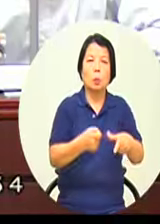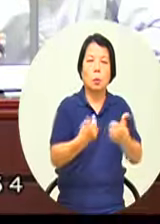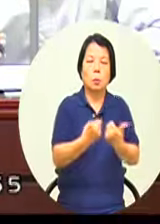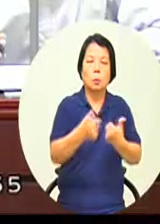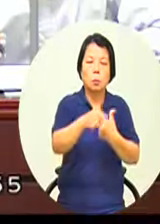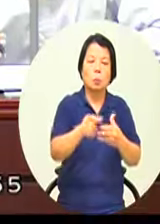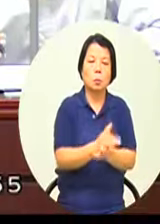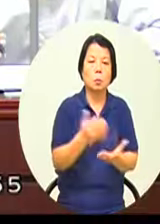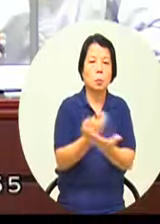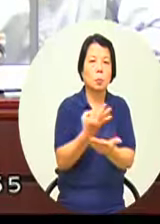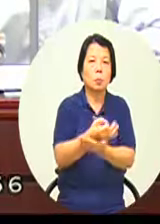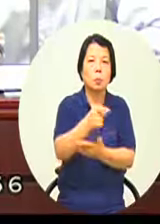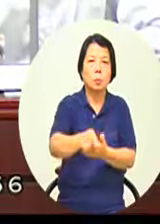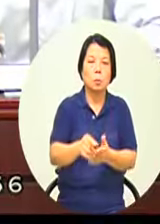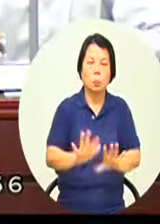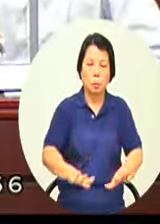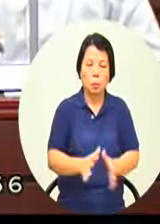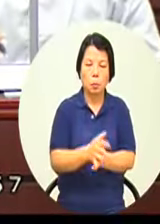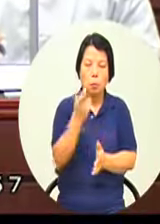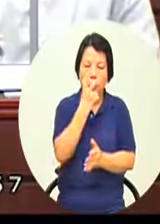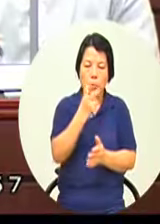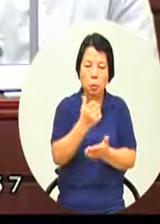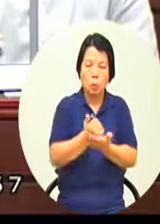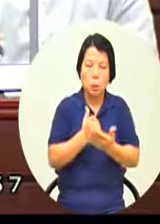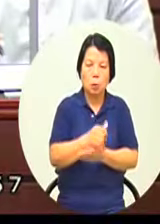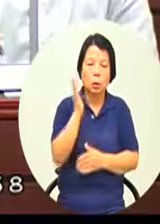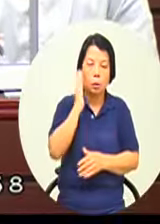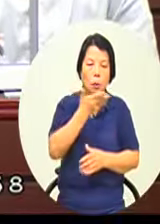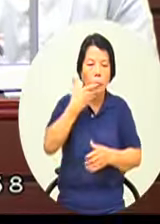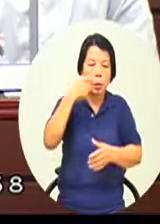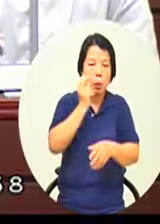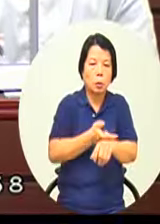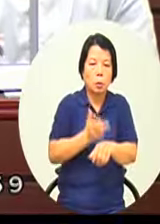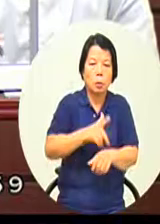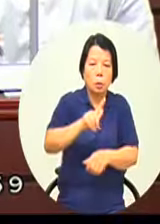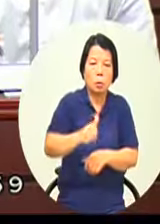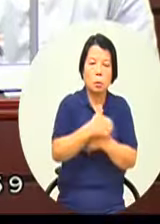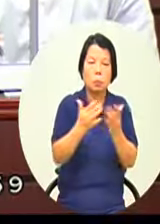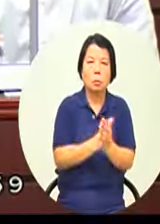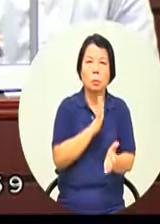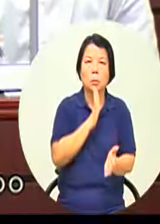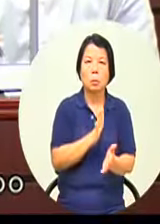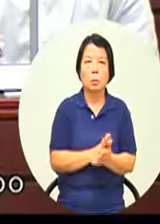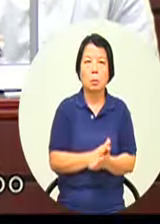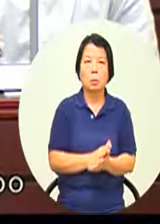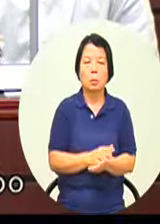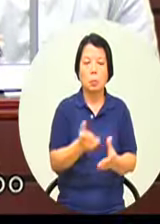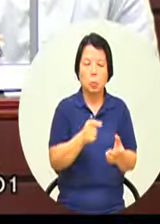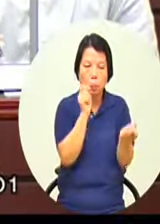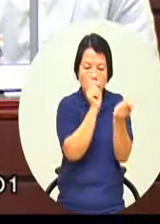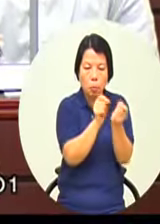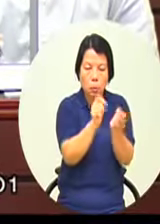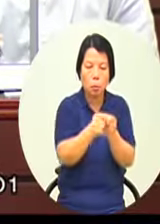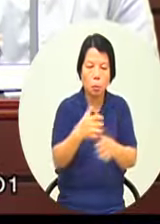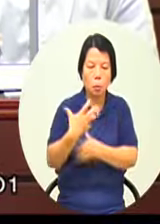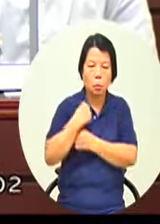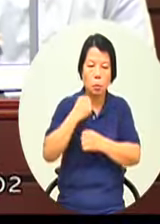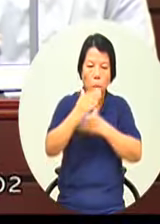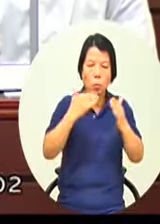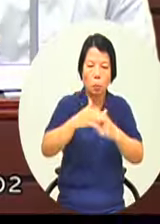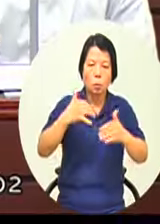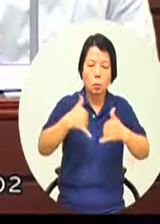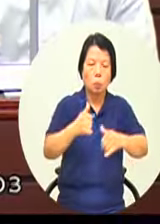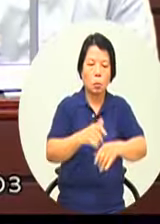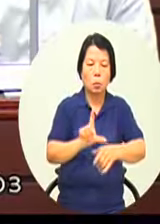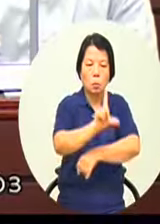现在检讨就是，在请水利技师检讨以后，可能在这个 靠近军校路上游这